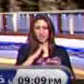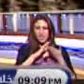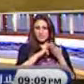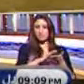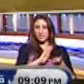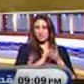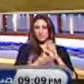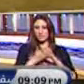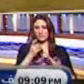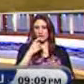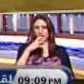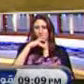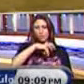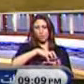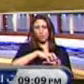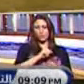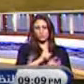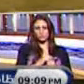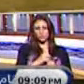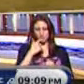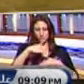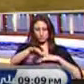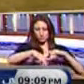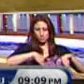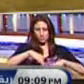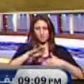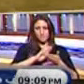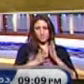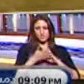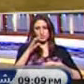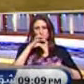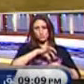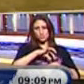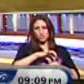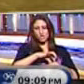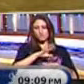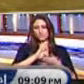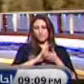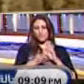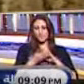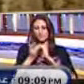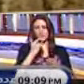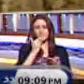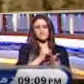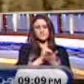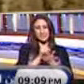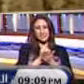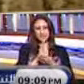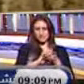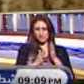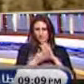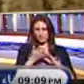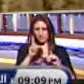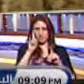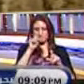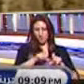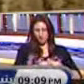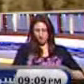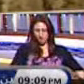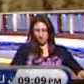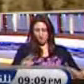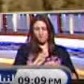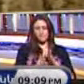الخدمات وتعيش في القرون الوسطى حيث لا يوجد بها لا طريق ولا وحده صحيه ولا معهد ازهري ولا مدرسه تعليم اساسي ولا محطه صرف صحي في حين